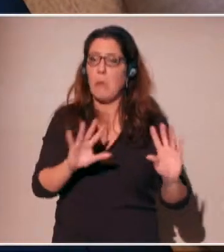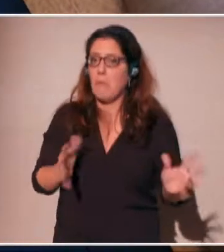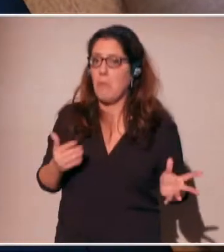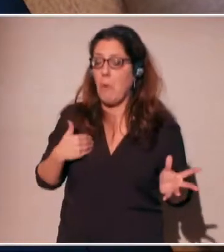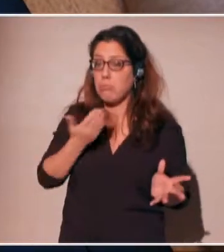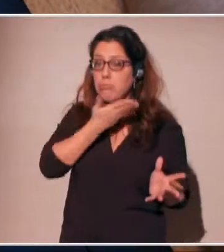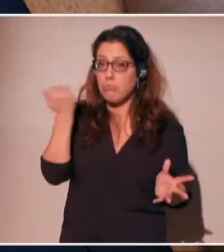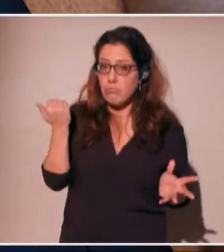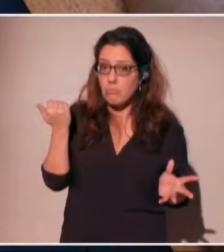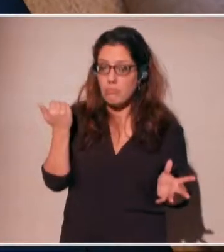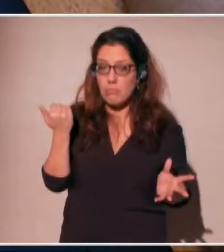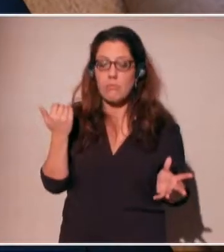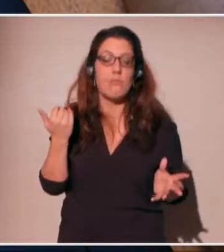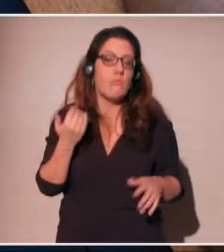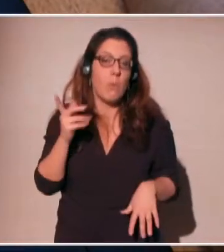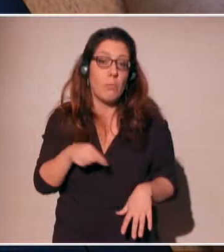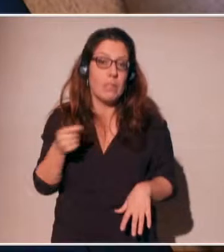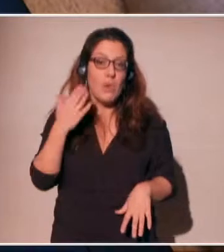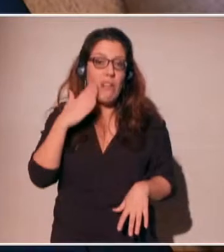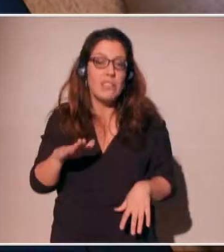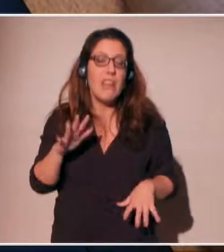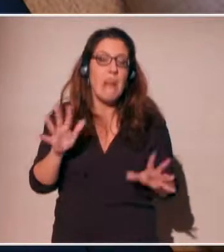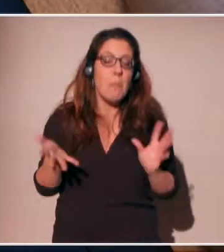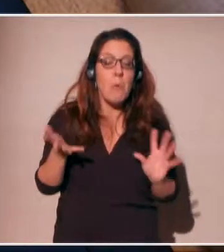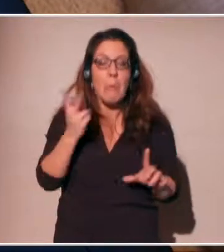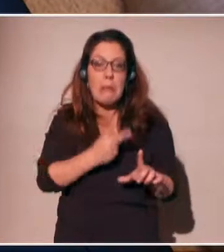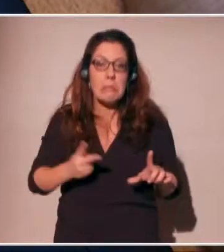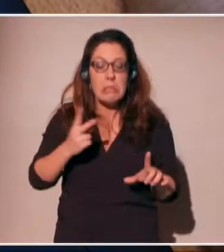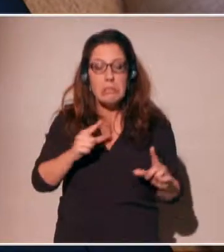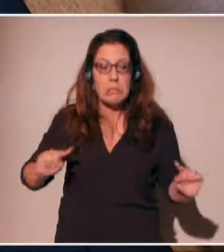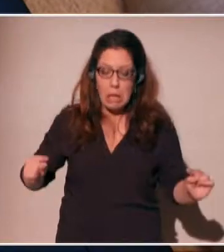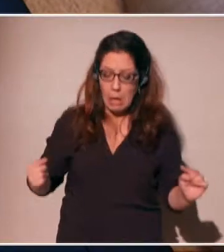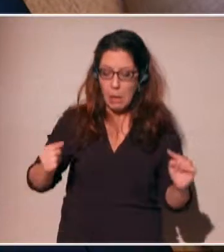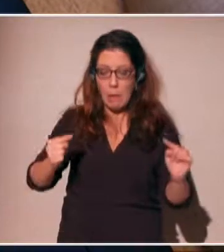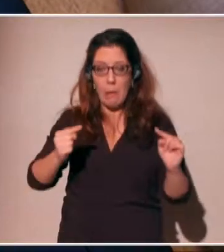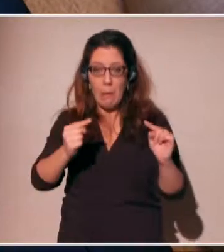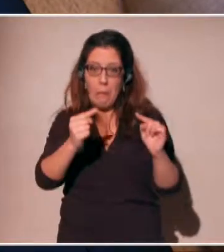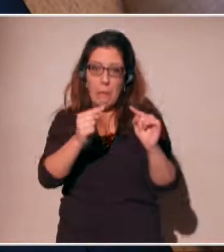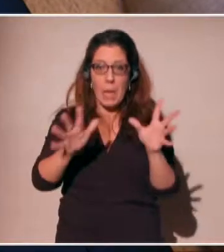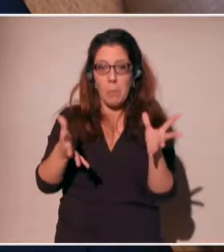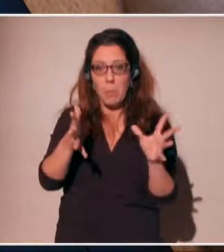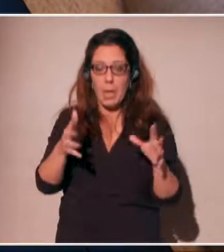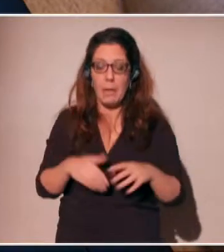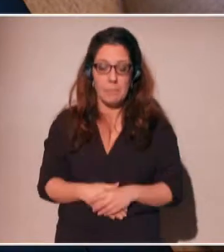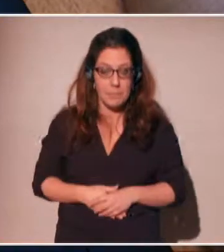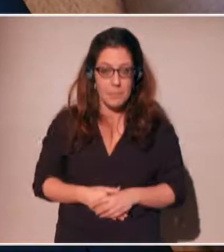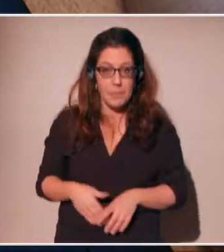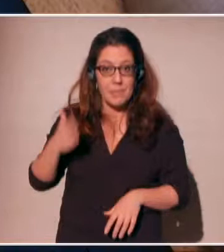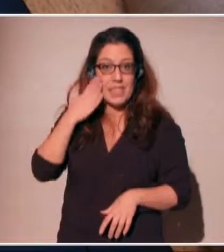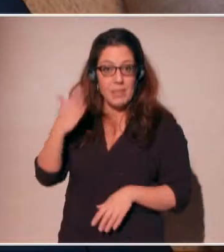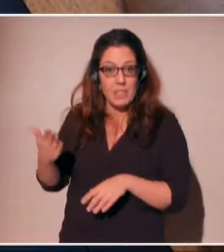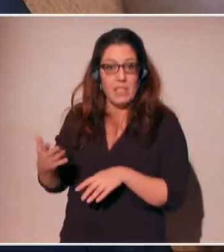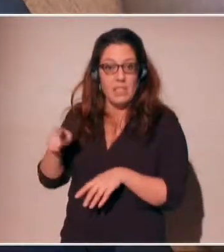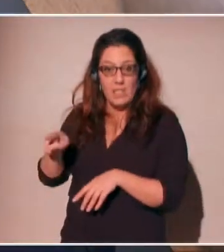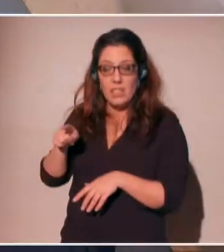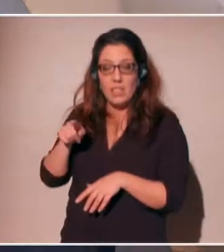tout simplement dessiner quelques cimes ou quelques pentes. Alors, si je fais un apprentissage